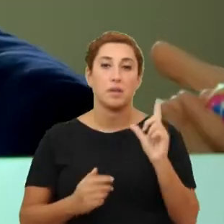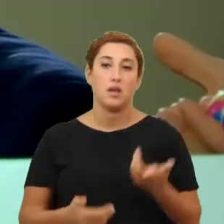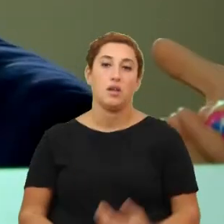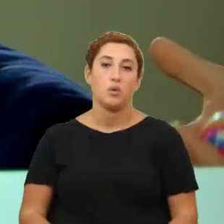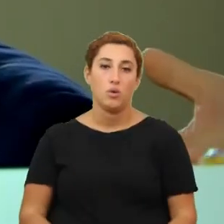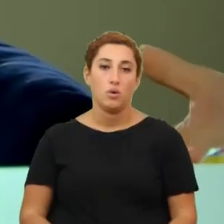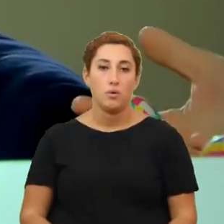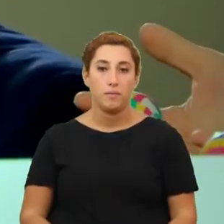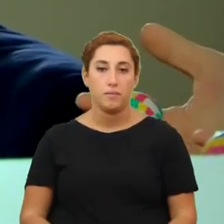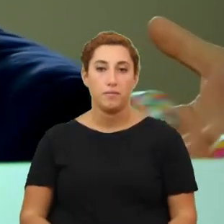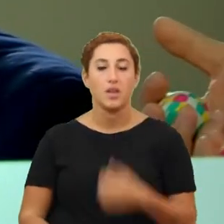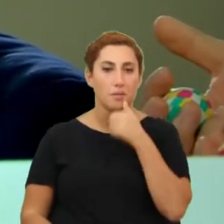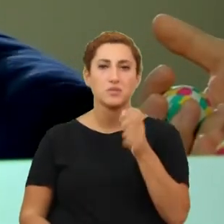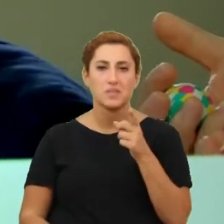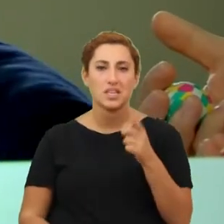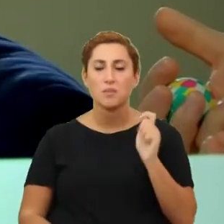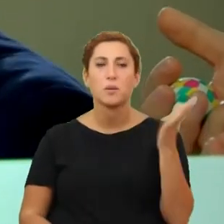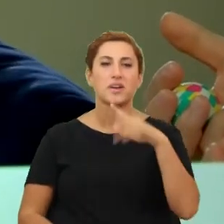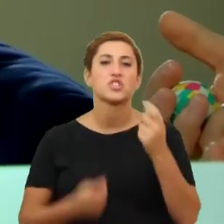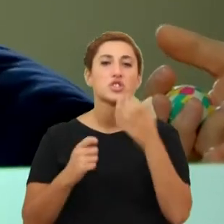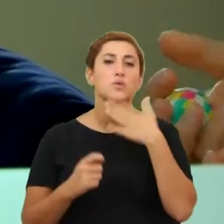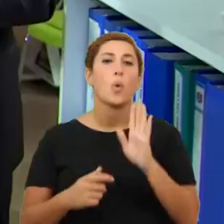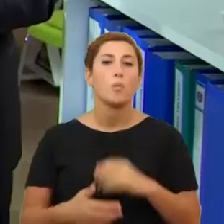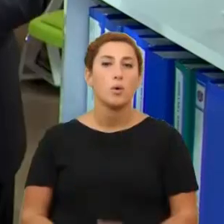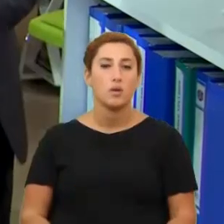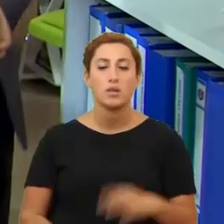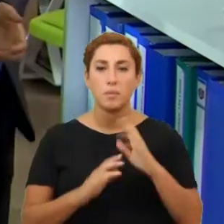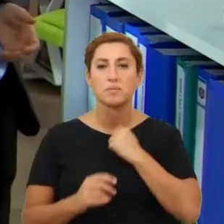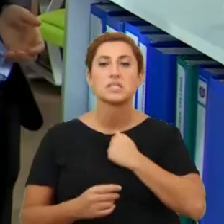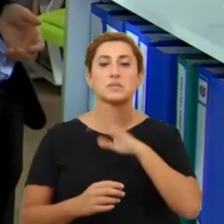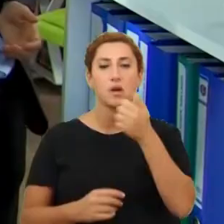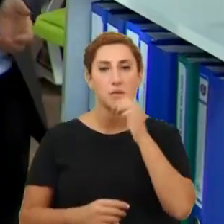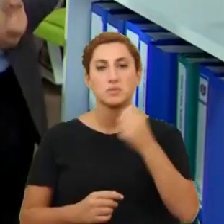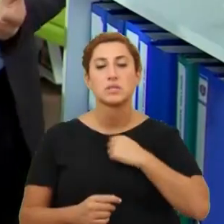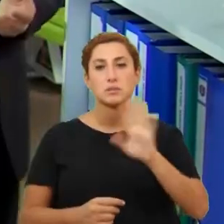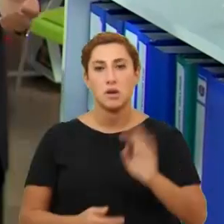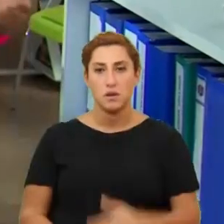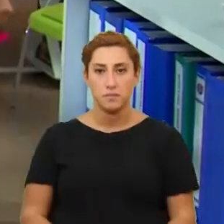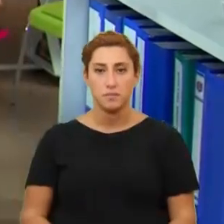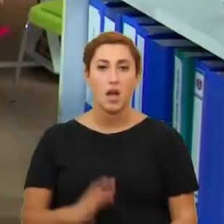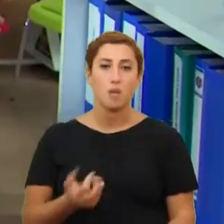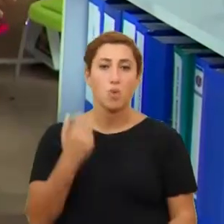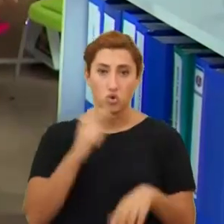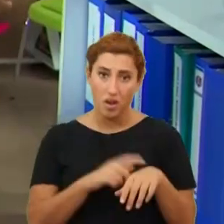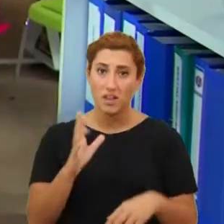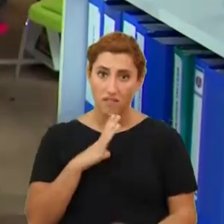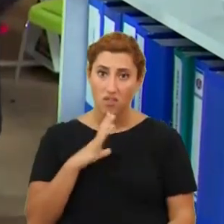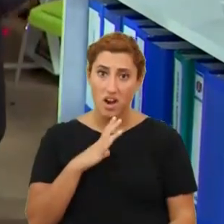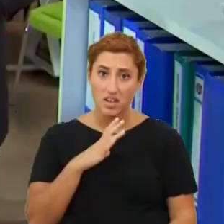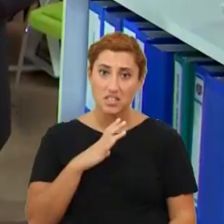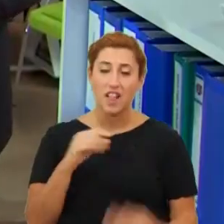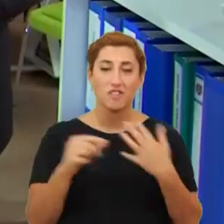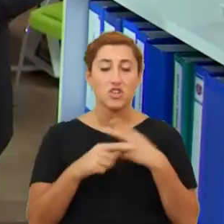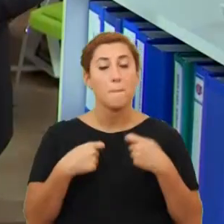gerekiyor. Abicim senin yapacak başka işin yok mu? Tamam kızma abicim. Tamam kızma. Hay boş vaktin varsa